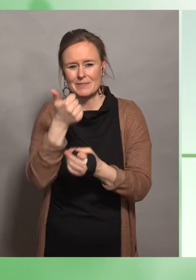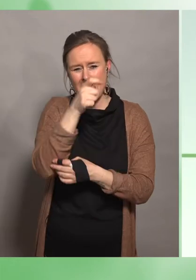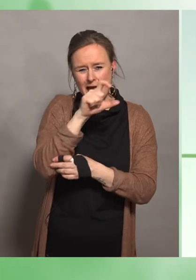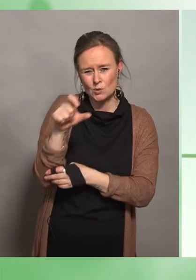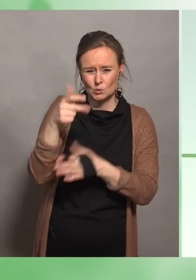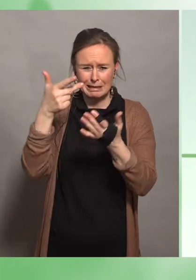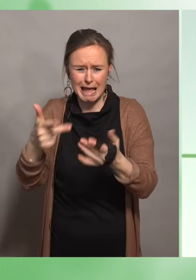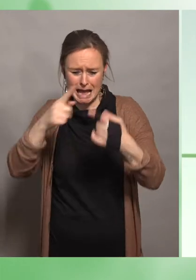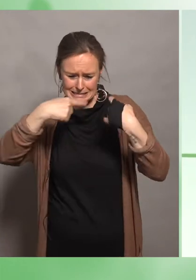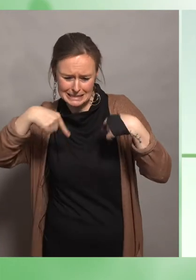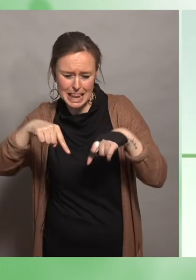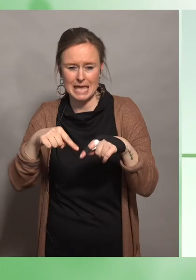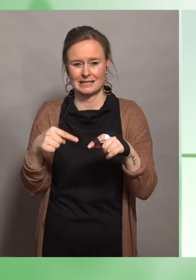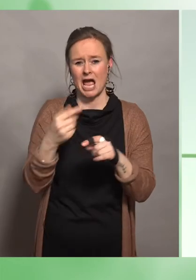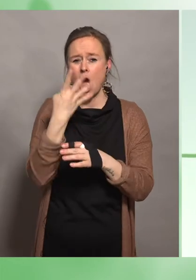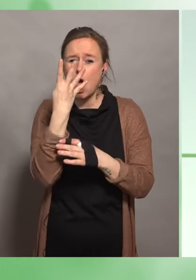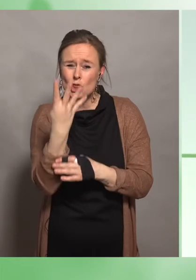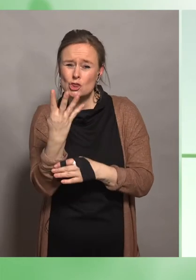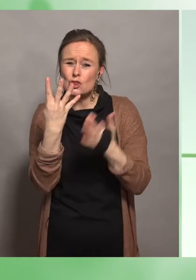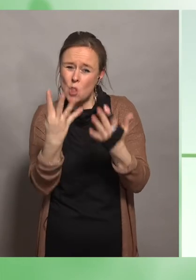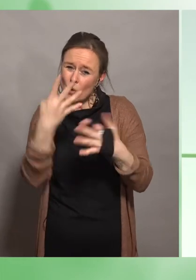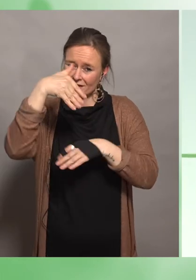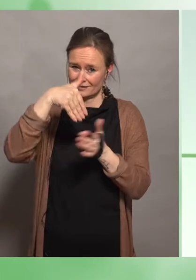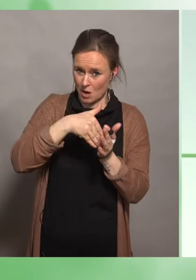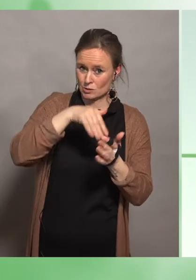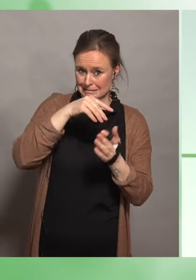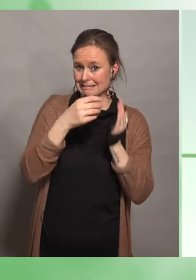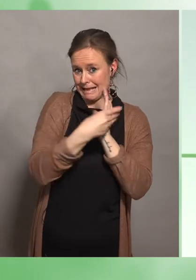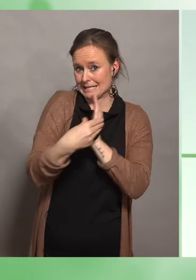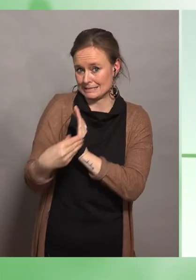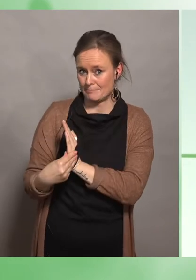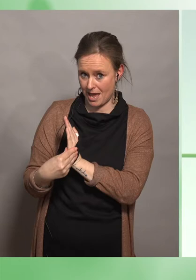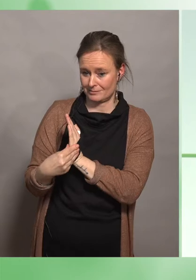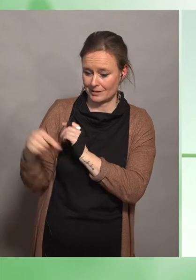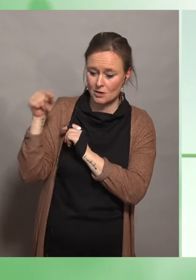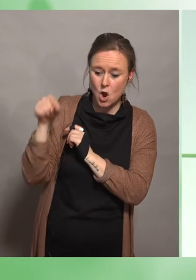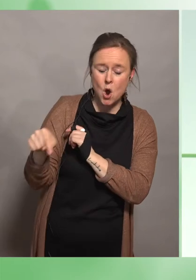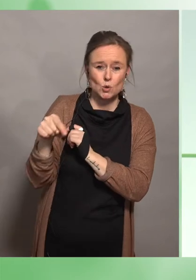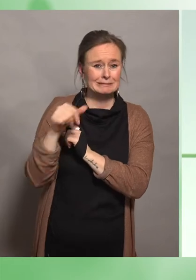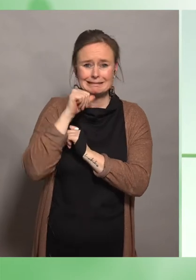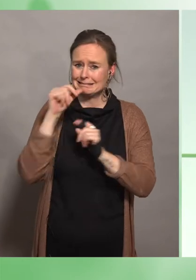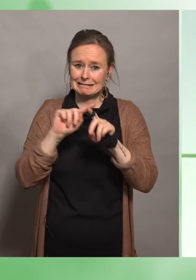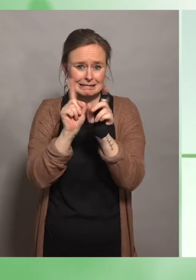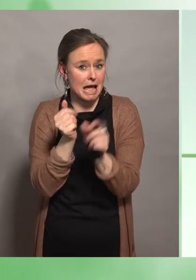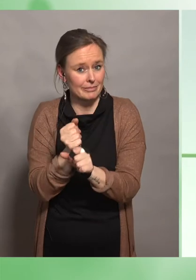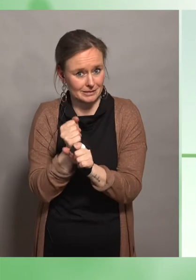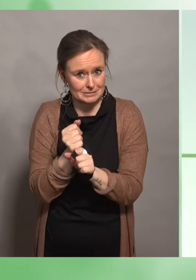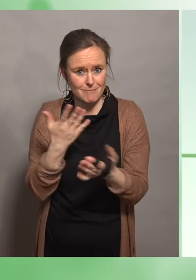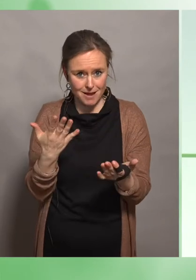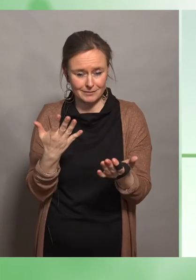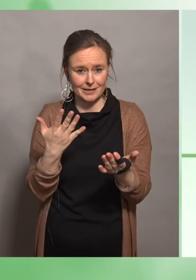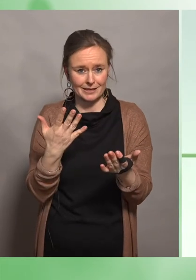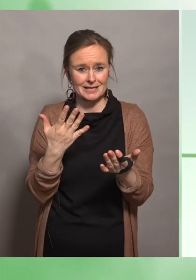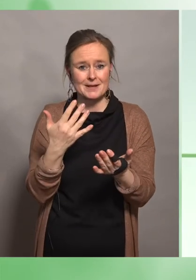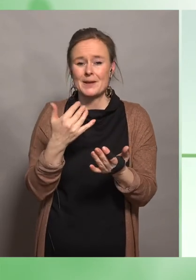9.000 Experten. Das müssen Sie sich mal vorstellen. Und die machen nichts anderes, als dass sie uns jedes Jahr verwöhnen